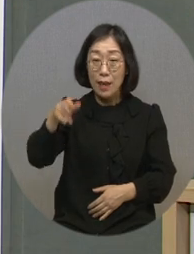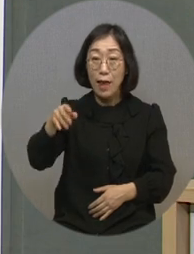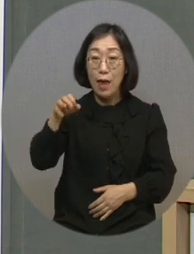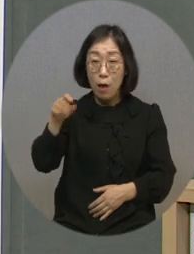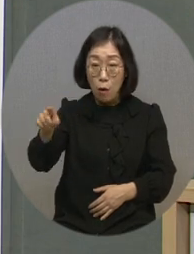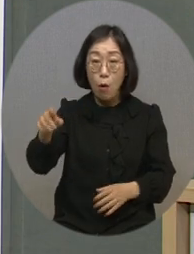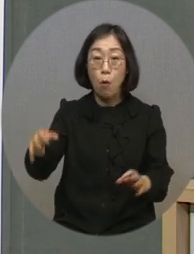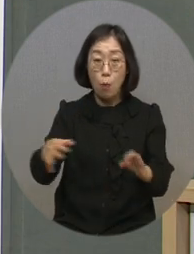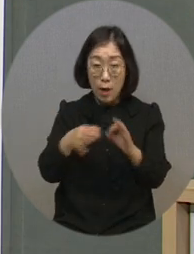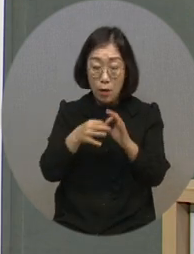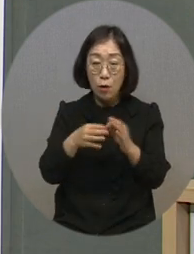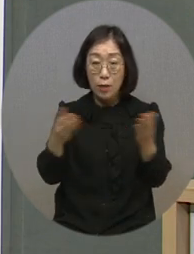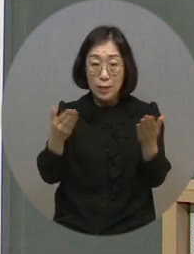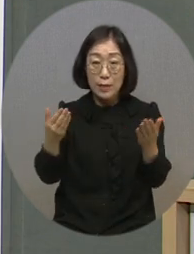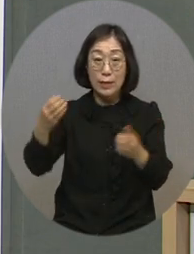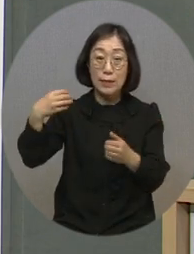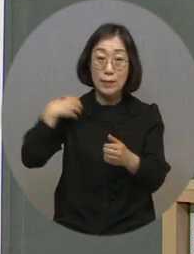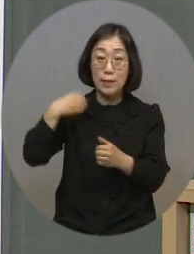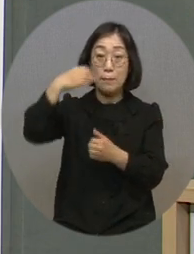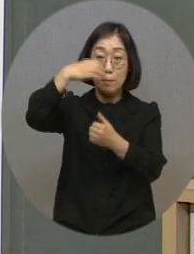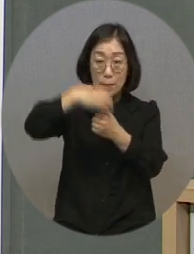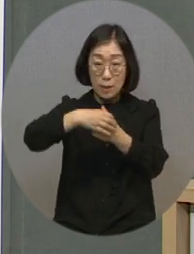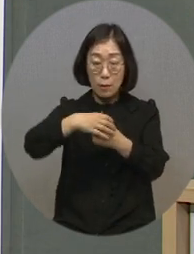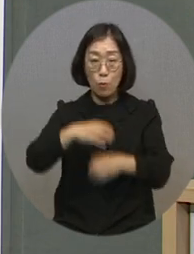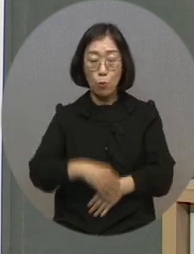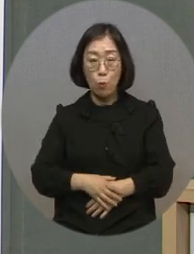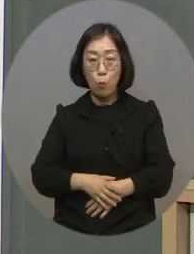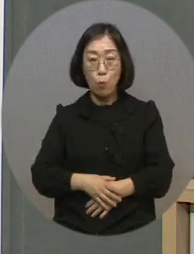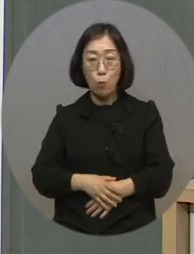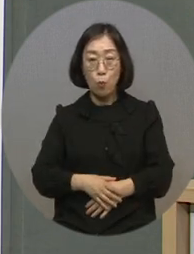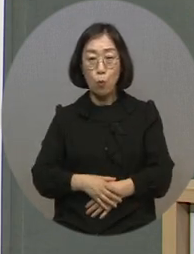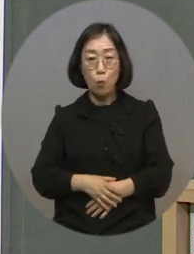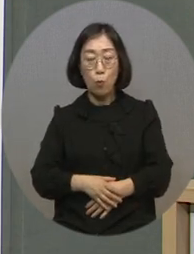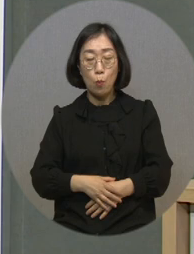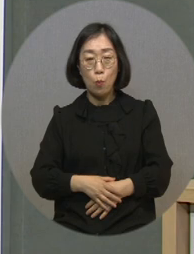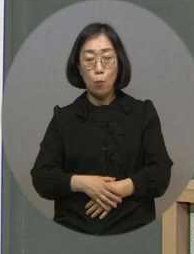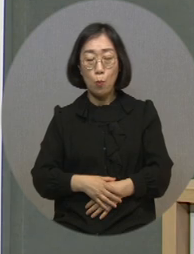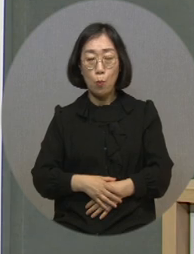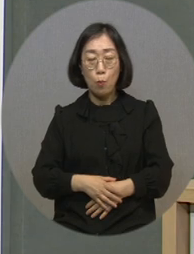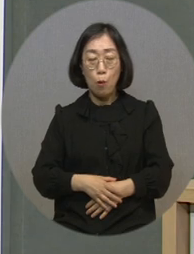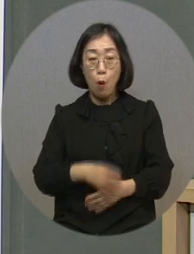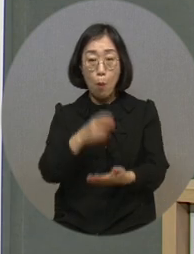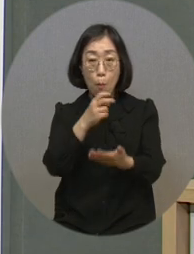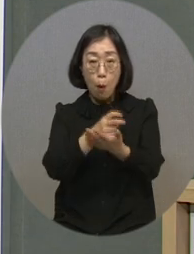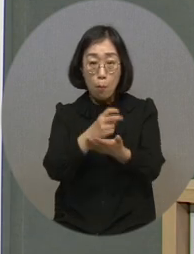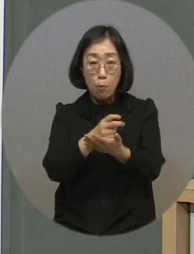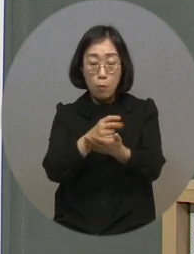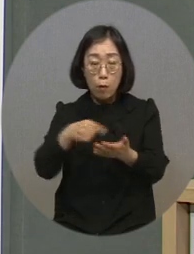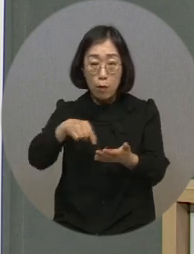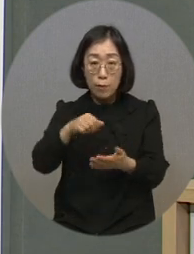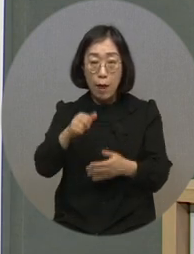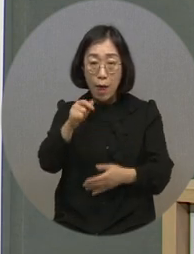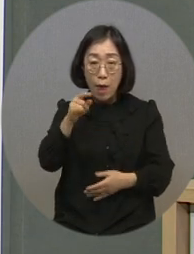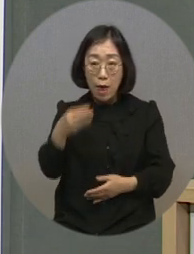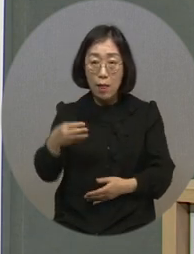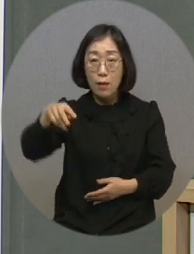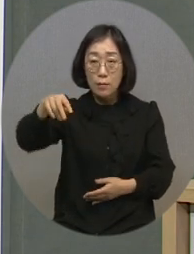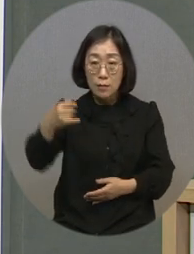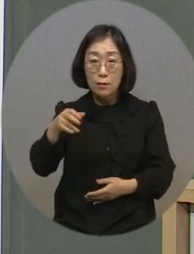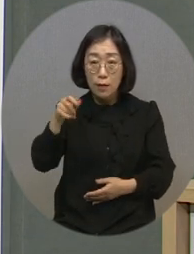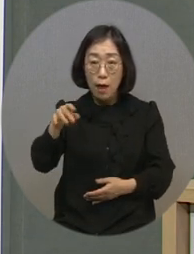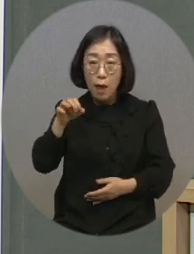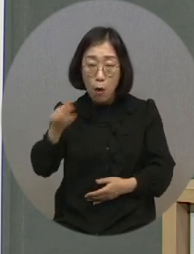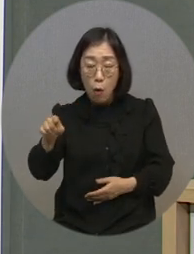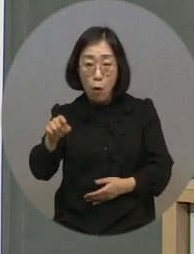많이 하신다. 예, 예, 예. 그 조금 저한테는 생소해요. 예, 예, 예. 법무법인의 무슨 헬스케어에 무슨